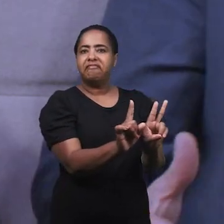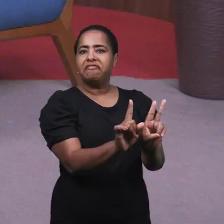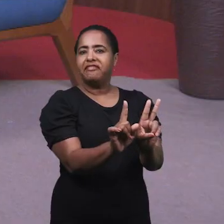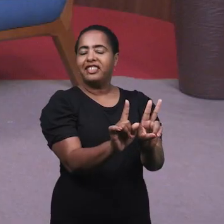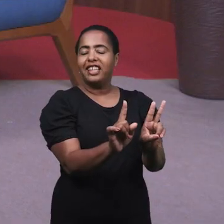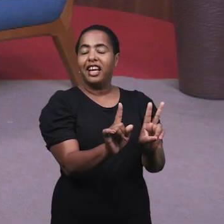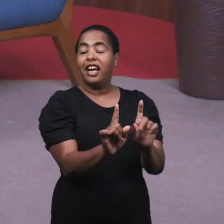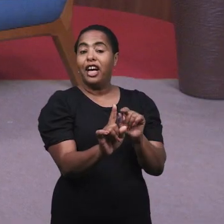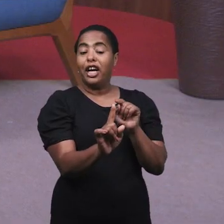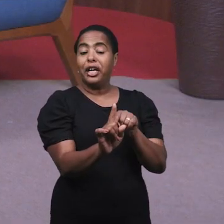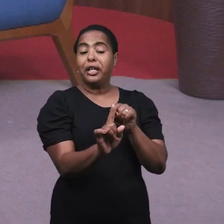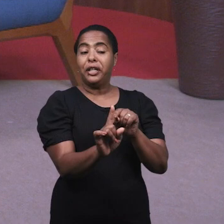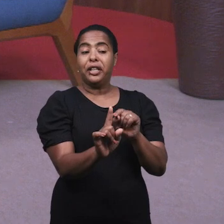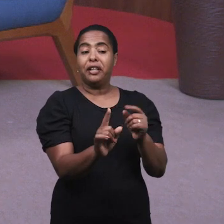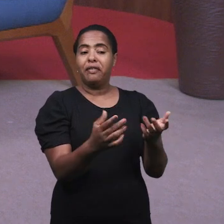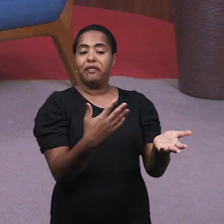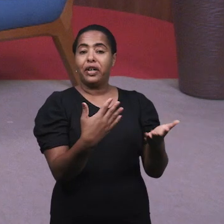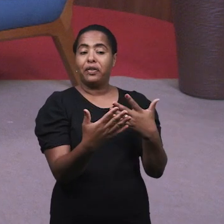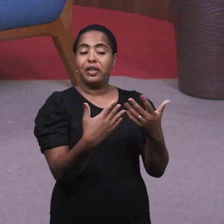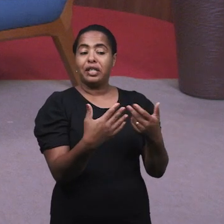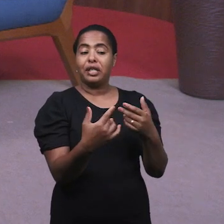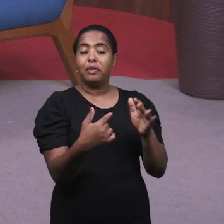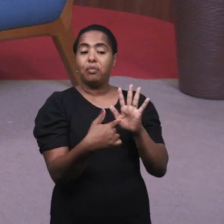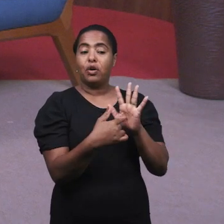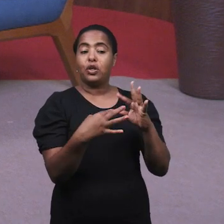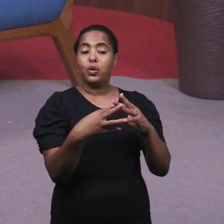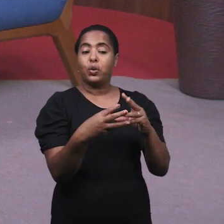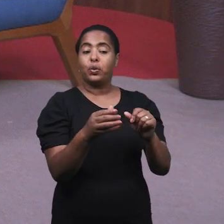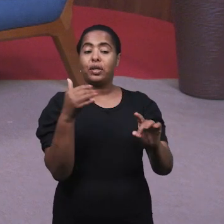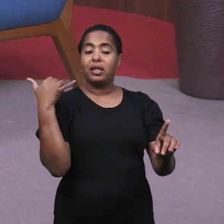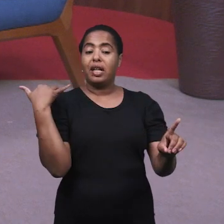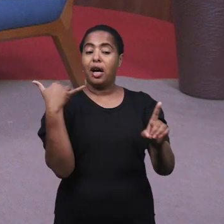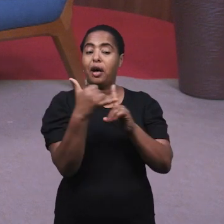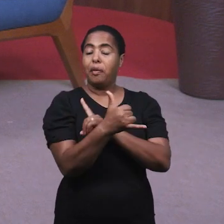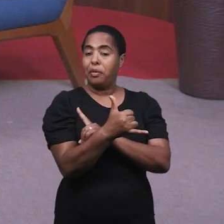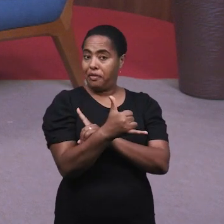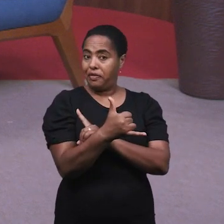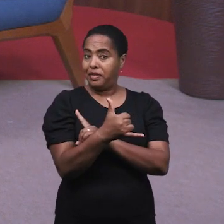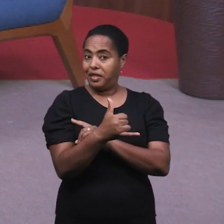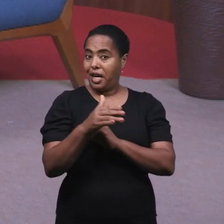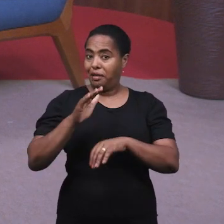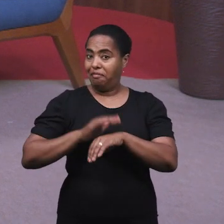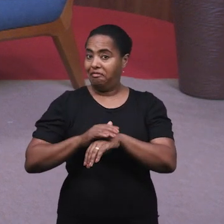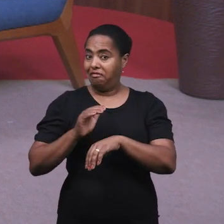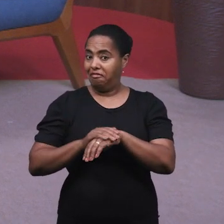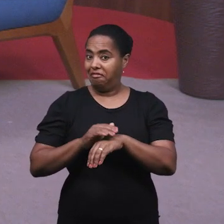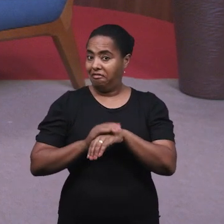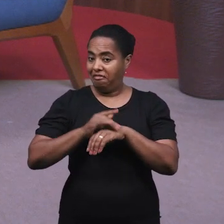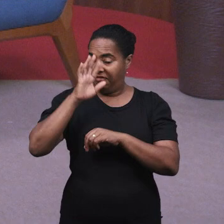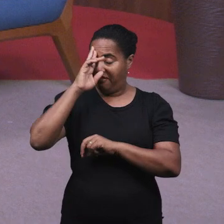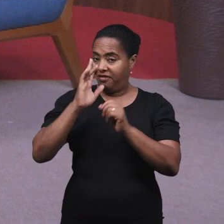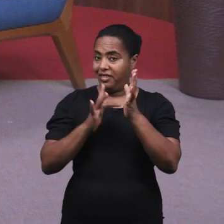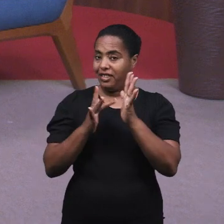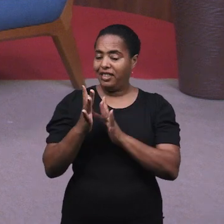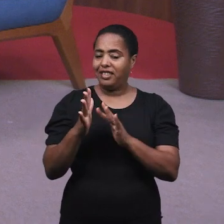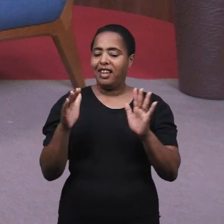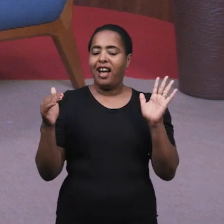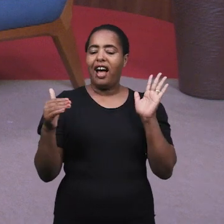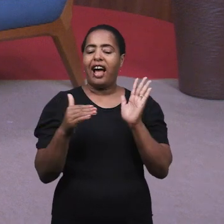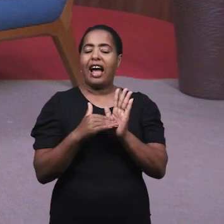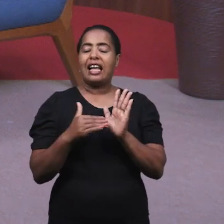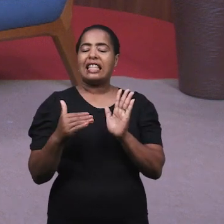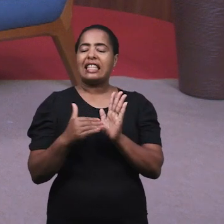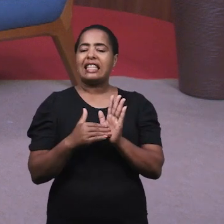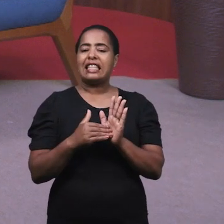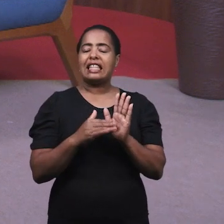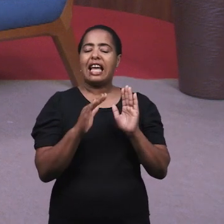d'eux, je veux dire à propos de Jésus, jusqu'à ce qu'il arrive au village, était déjà tard, il